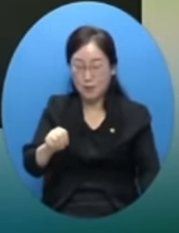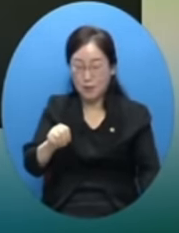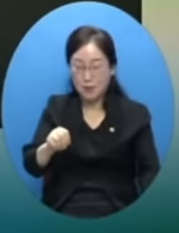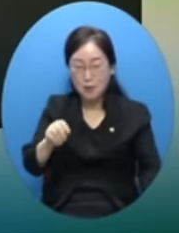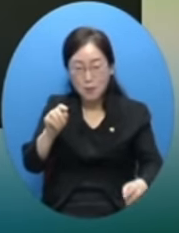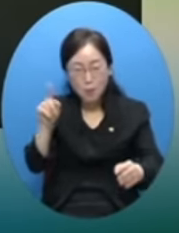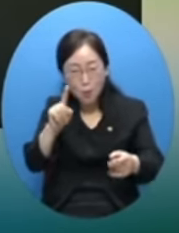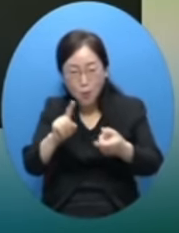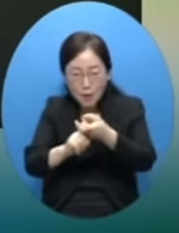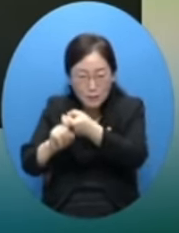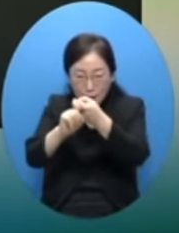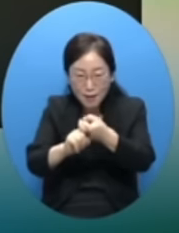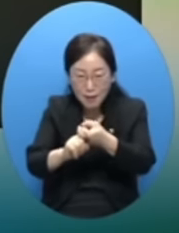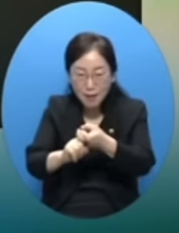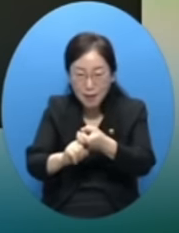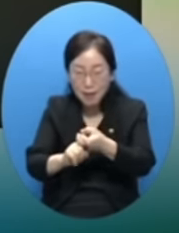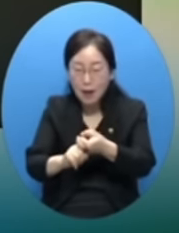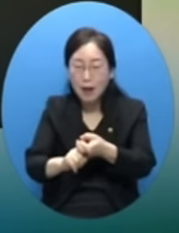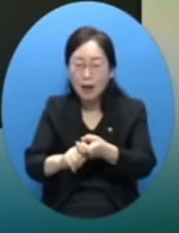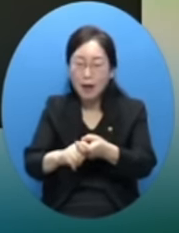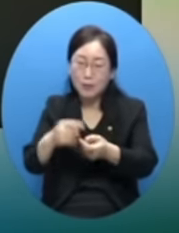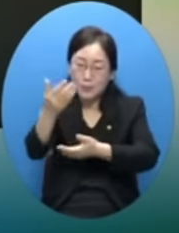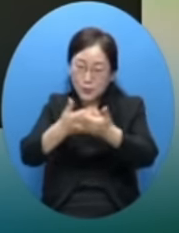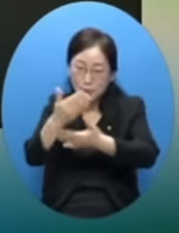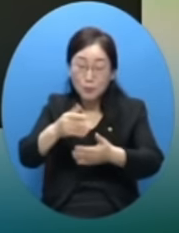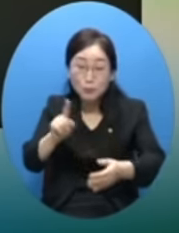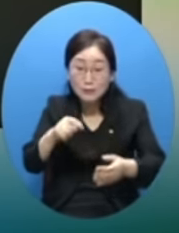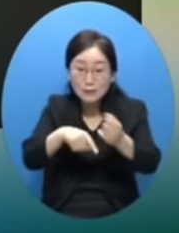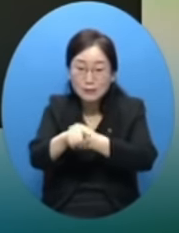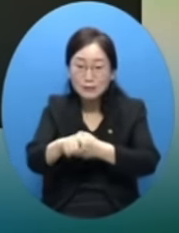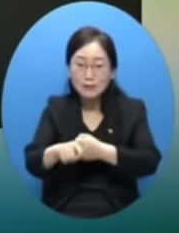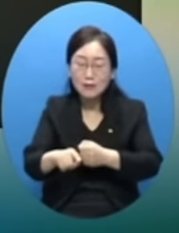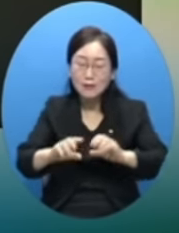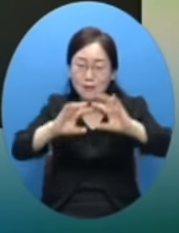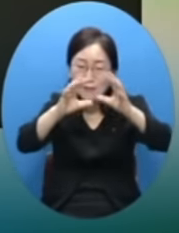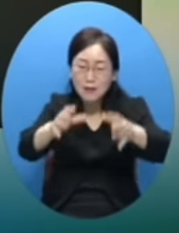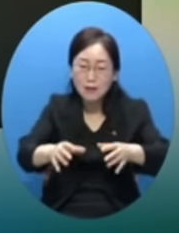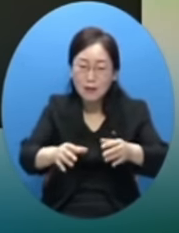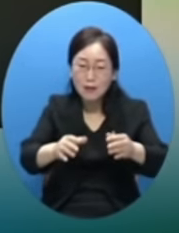이렇게 노예로 팔려가서 인신매매로 팔려가서